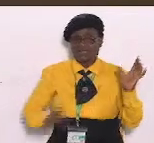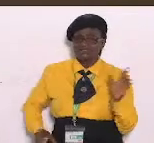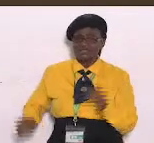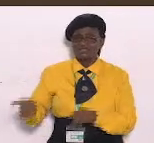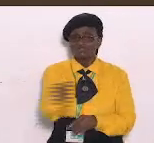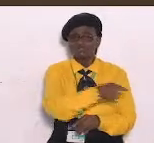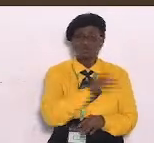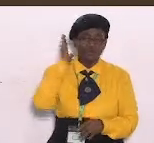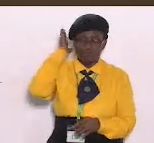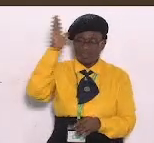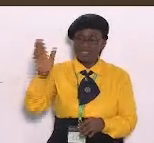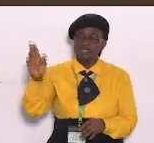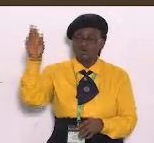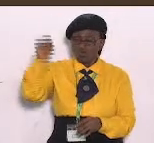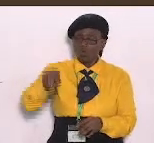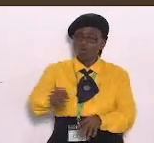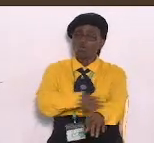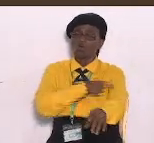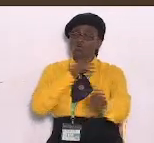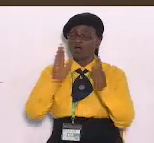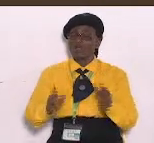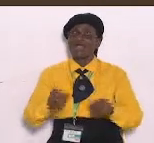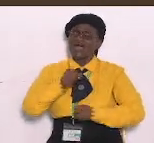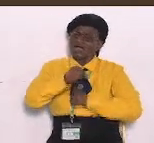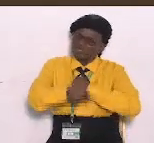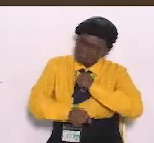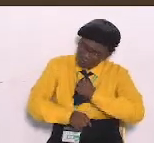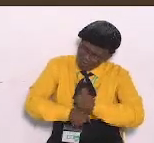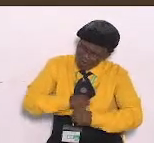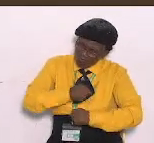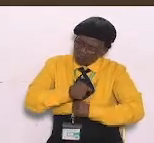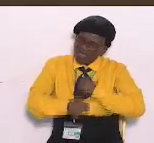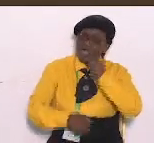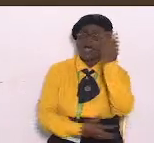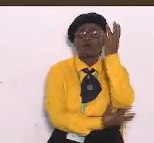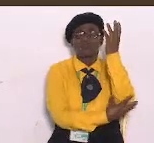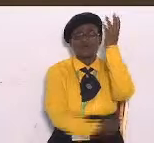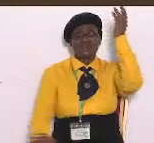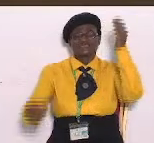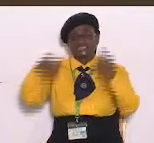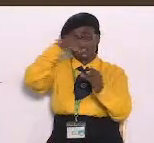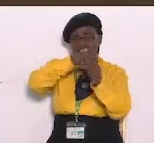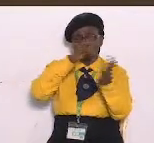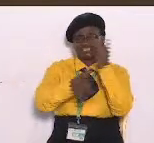JésusChrist tu ne tu ne souffrera plus de la